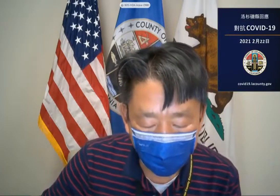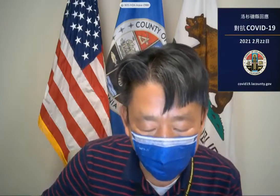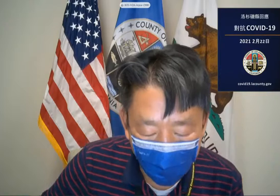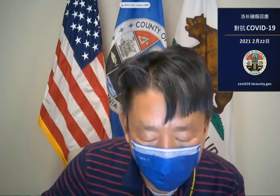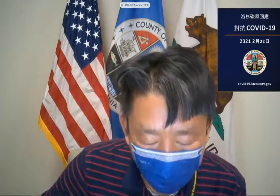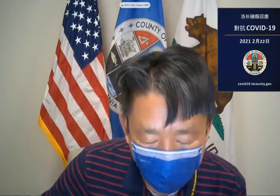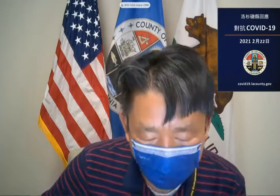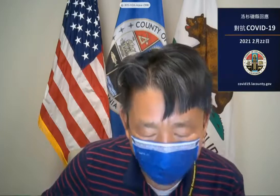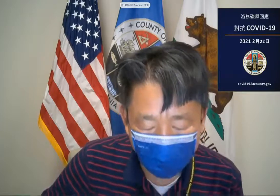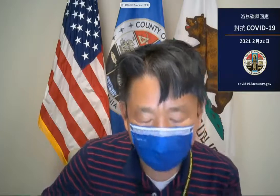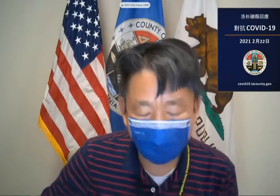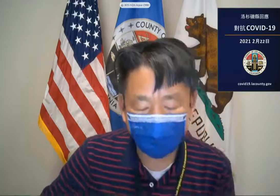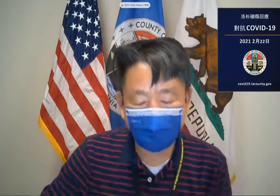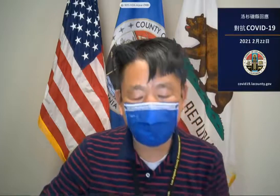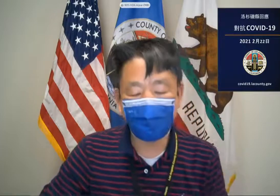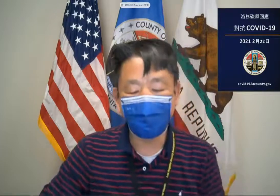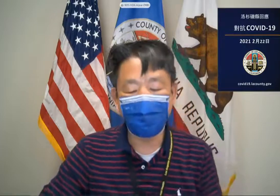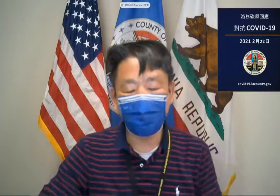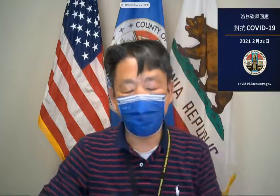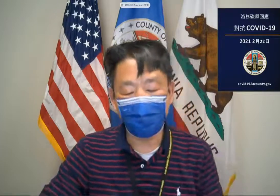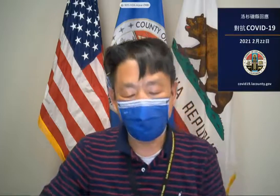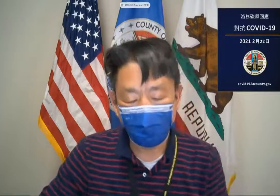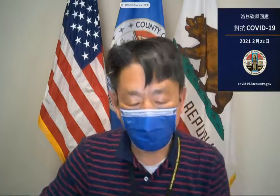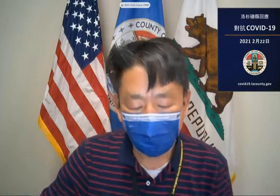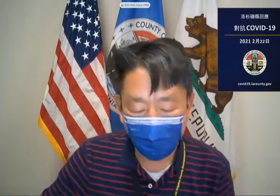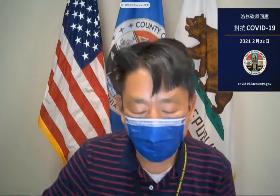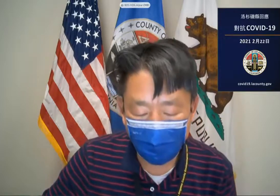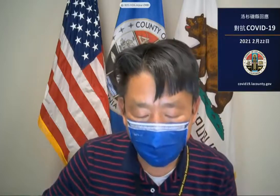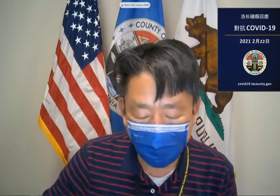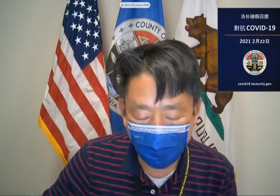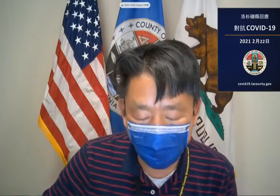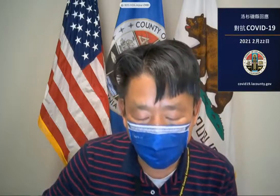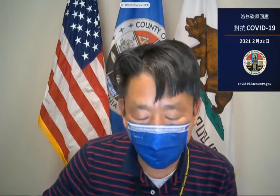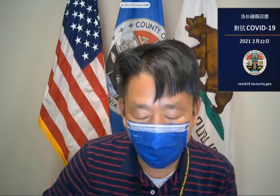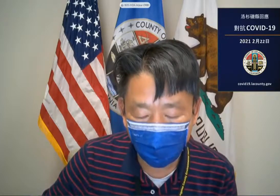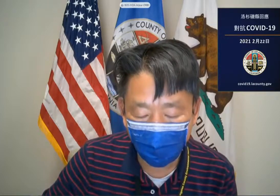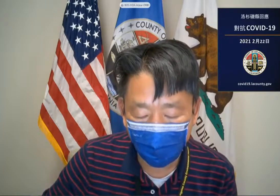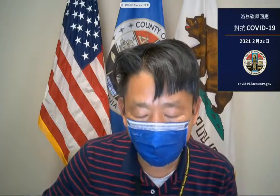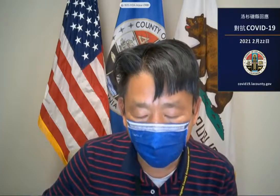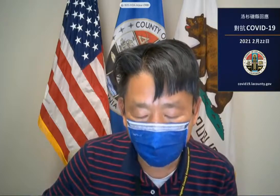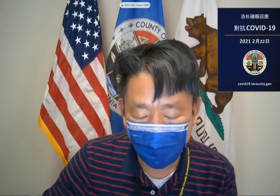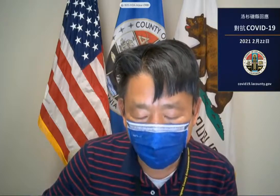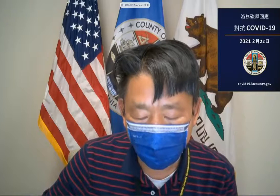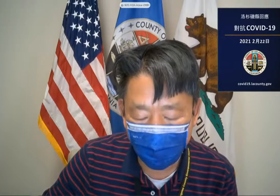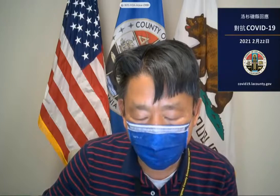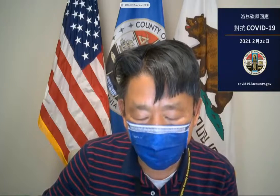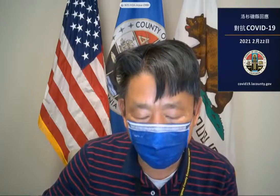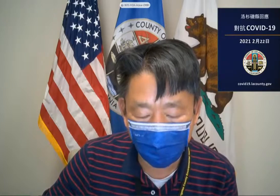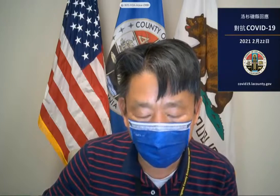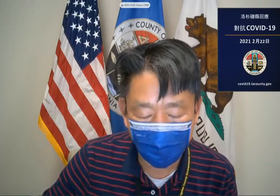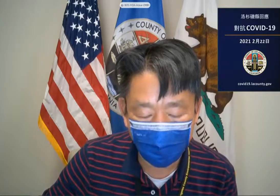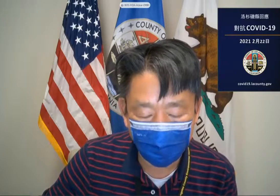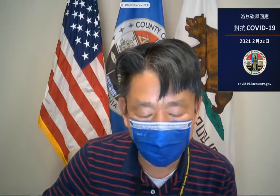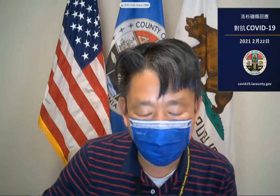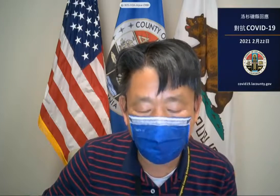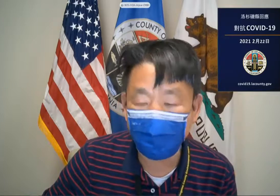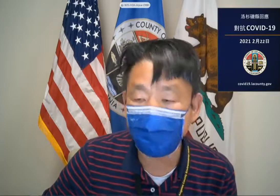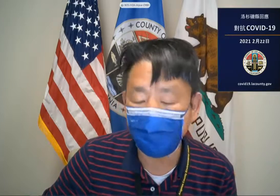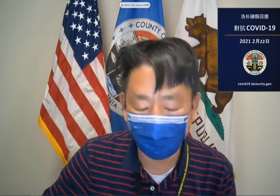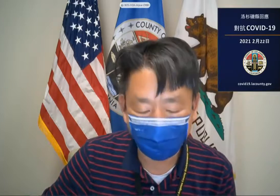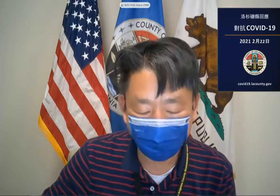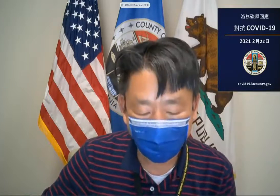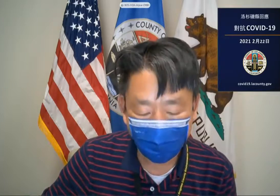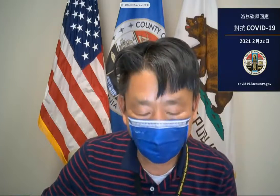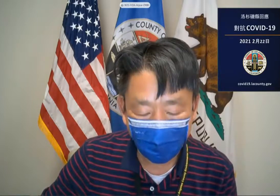护理中心的疫苗接种进展非常好，77%的员工和74%的居民已接种第1